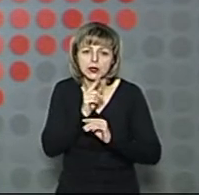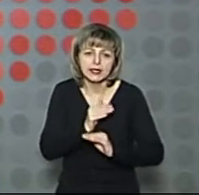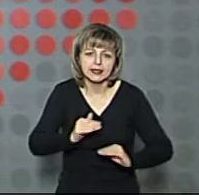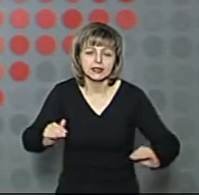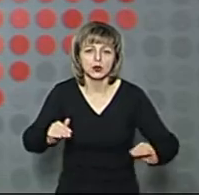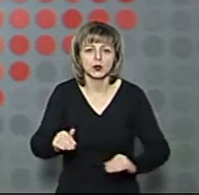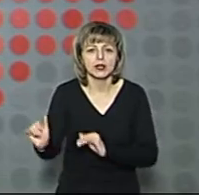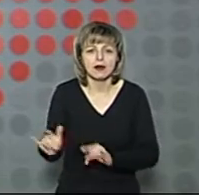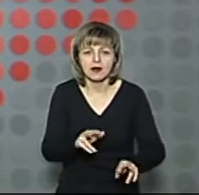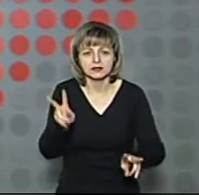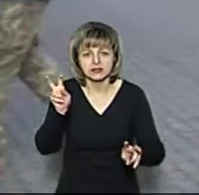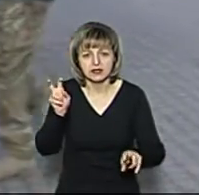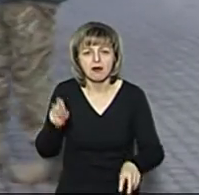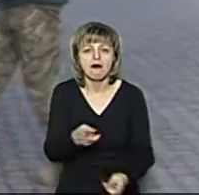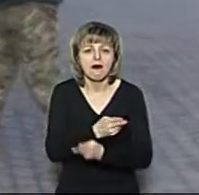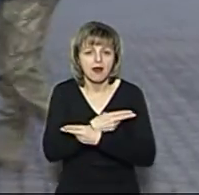«Ангели пам'яті».